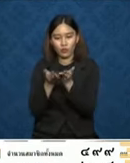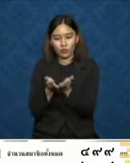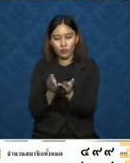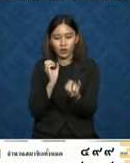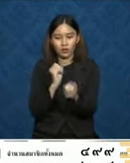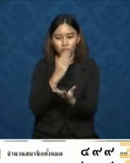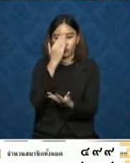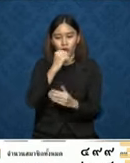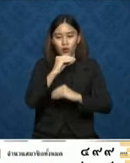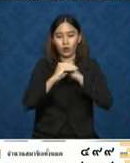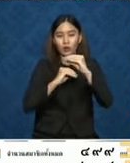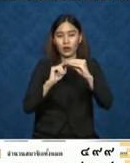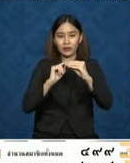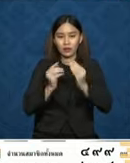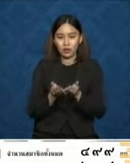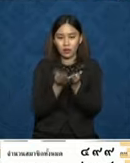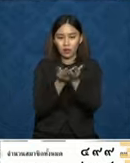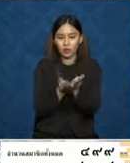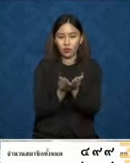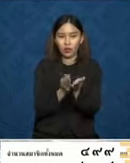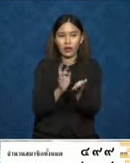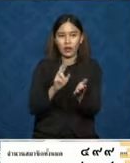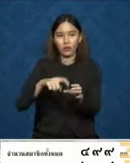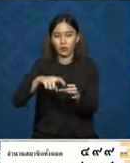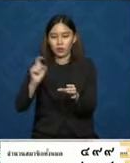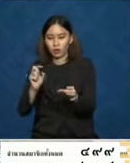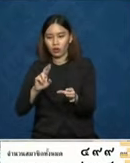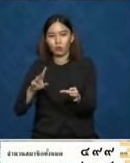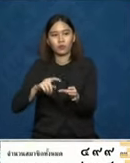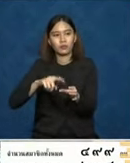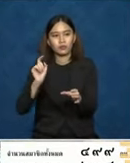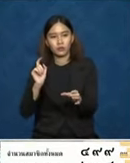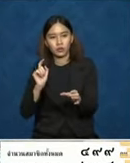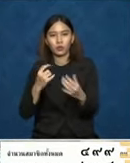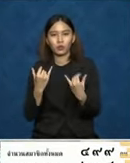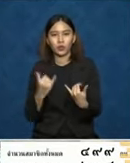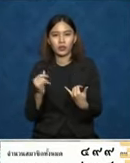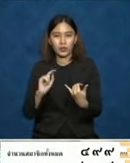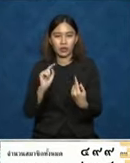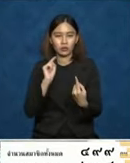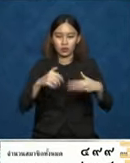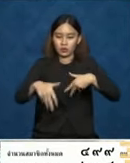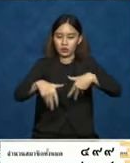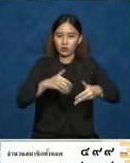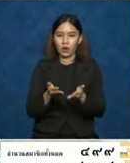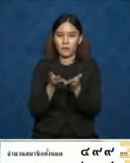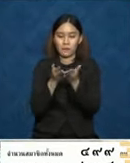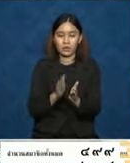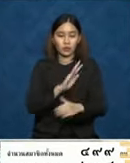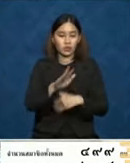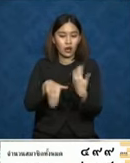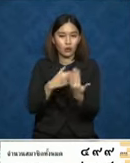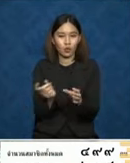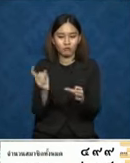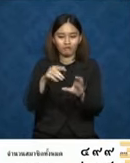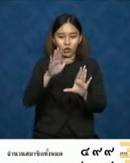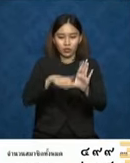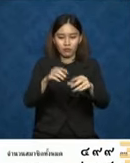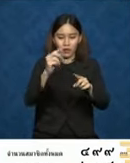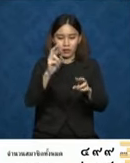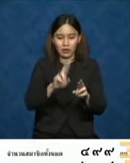กระทบจากโครงการนำเรือออกนอกระบบนะครับท่านประธานครับวันนี้นะครับพี่น้องชาวประมงที่เข้าระบบไว้